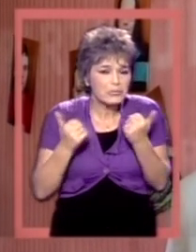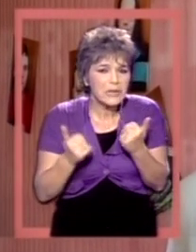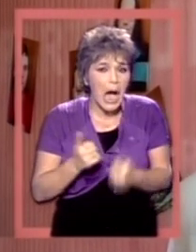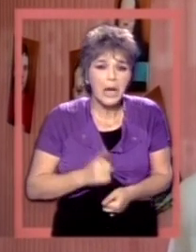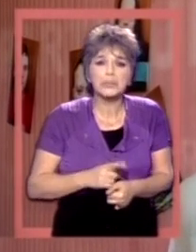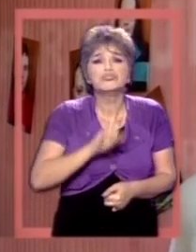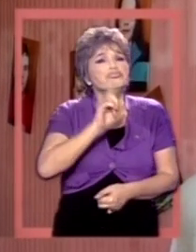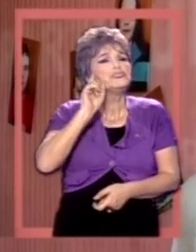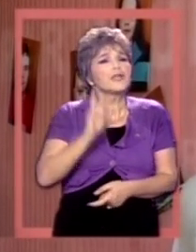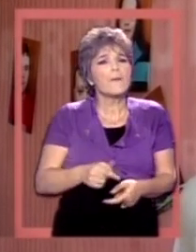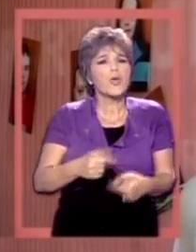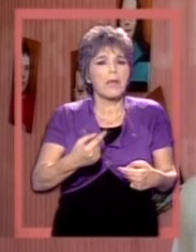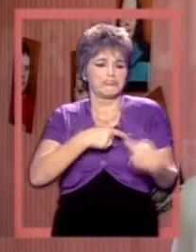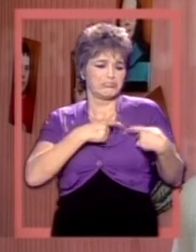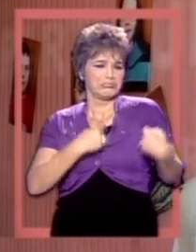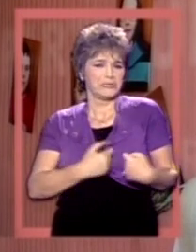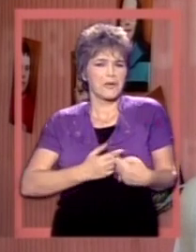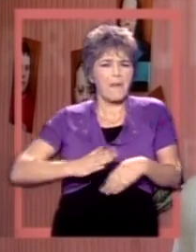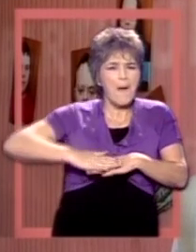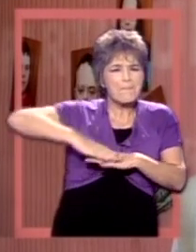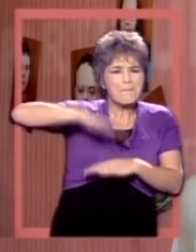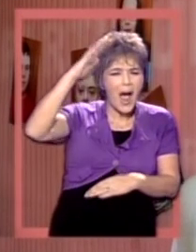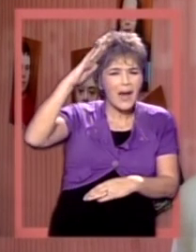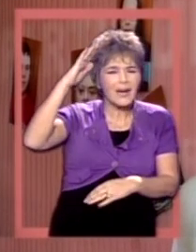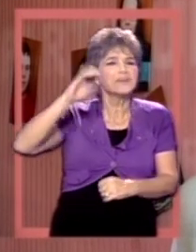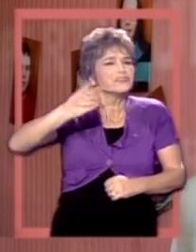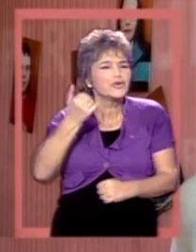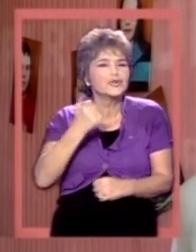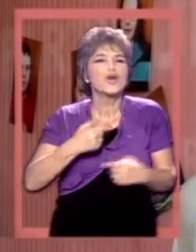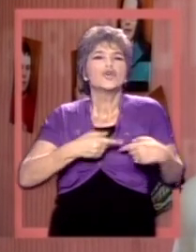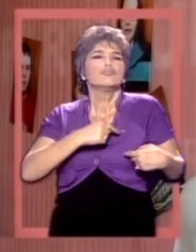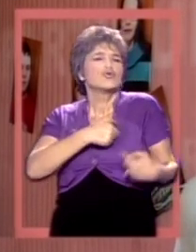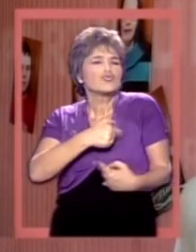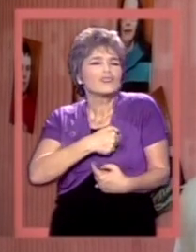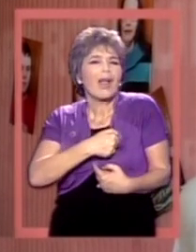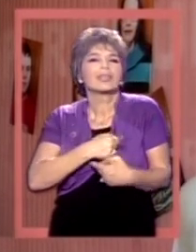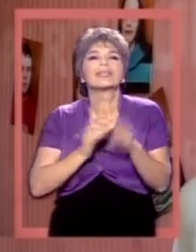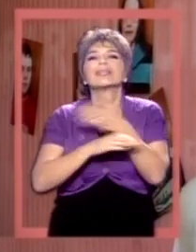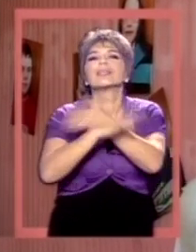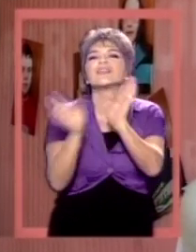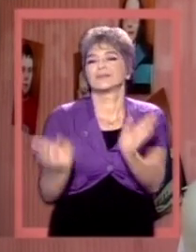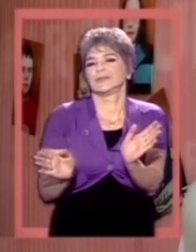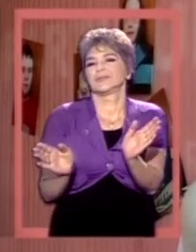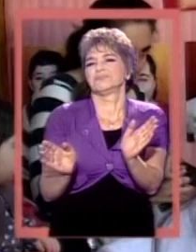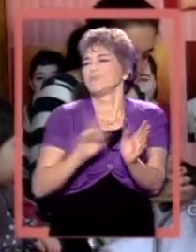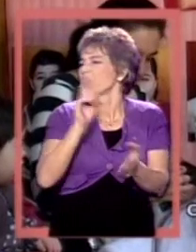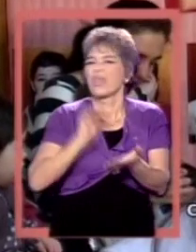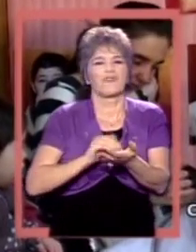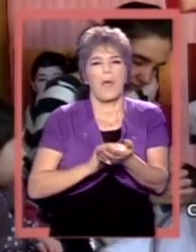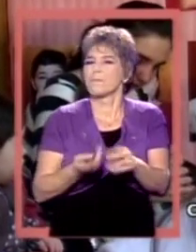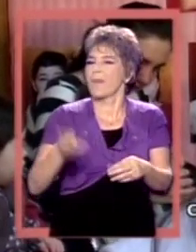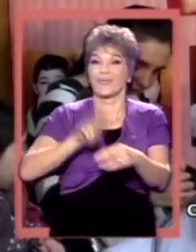trebuie doar o inimă mare și un suflet deschis ca să poți să ajuți pe cineva. Nu este nevoie de nimic mai mult.